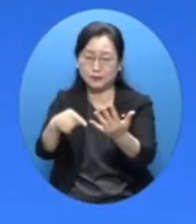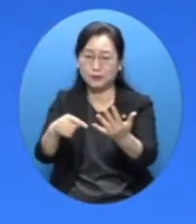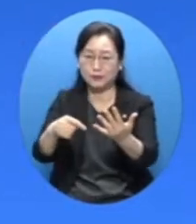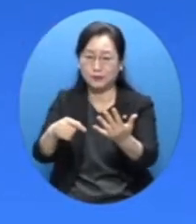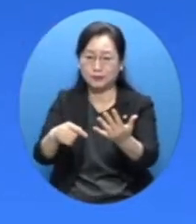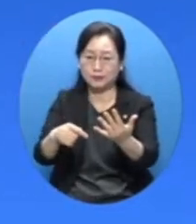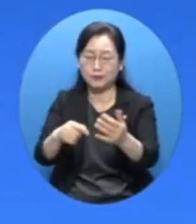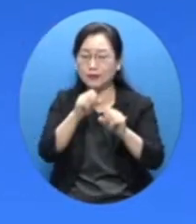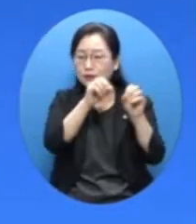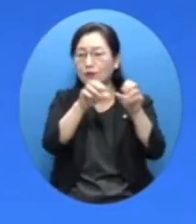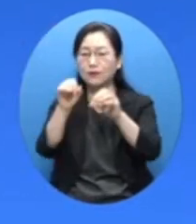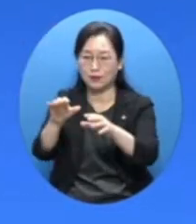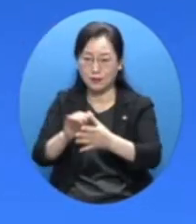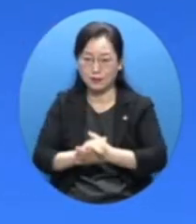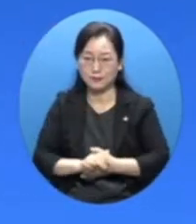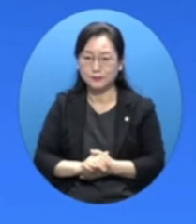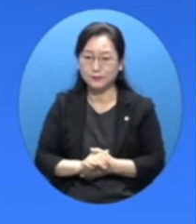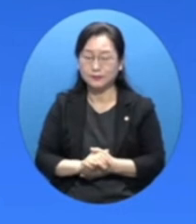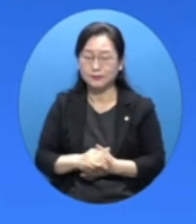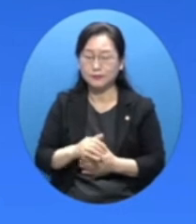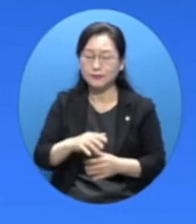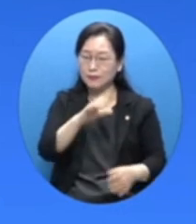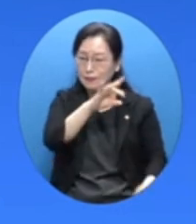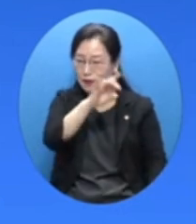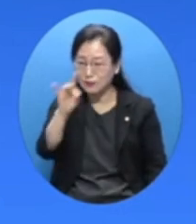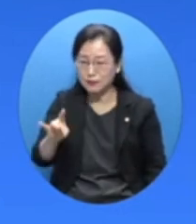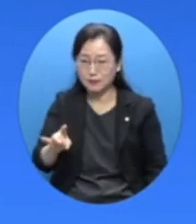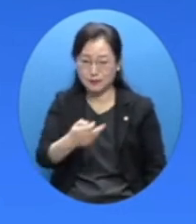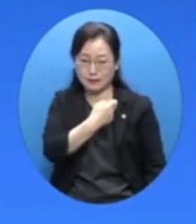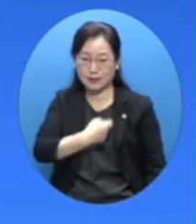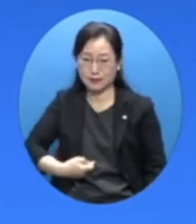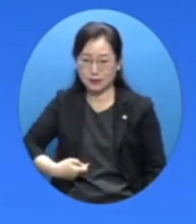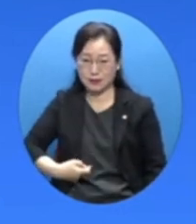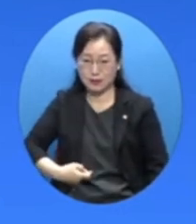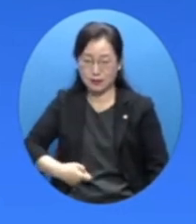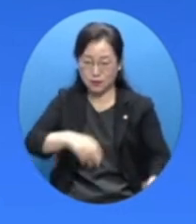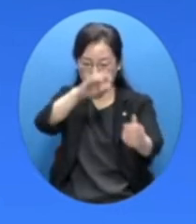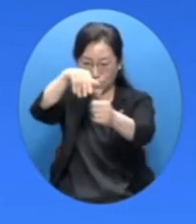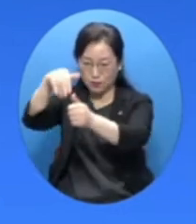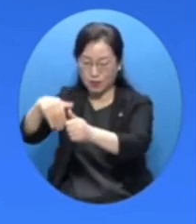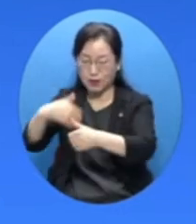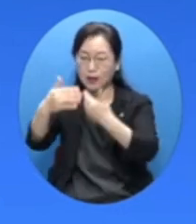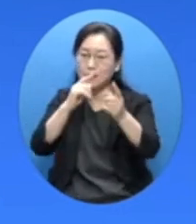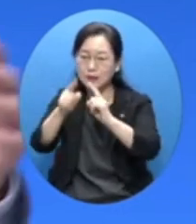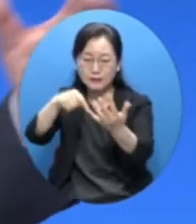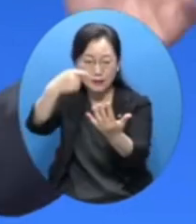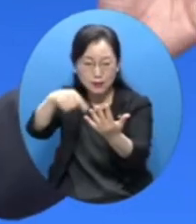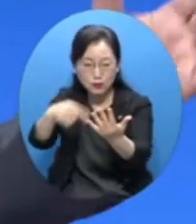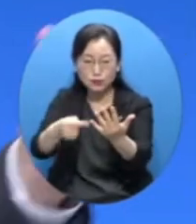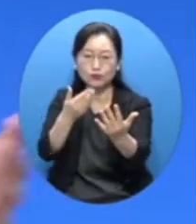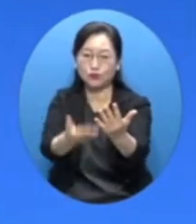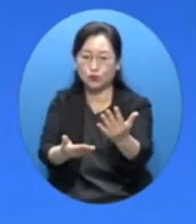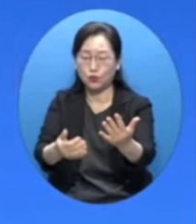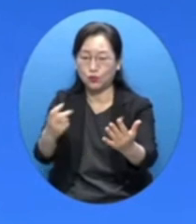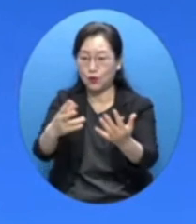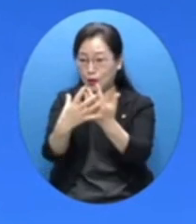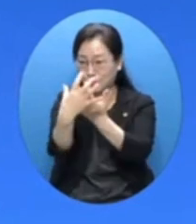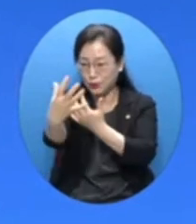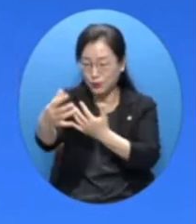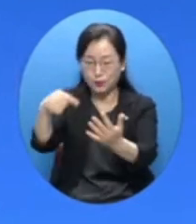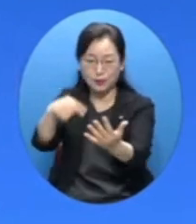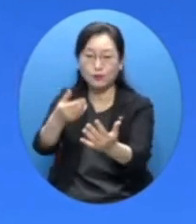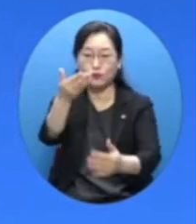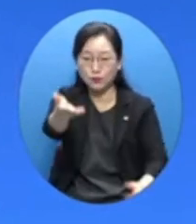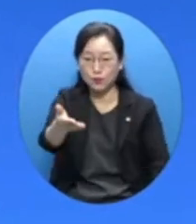가르치셨습니다 때때로 제자들에게 환자가면서 말씀을 가르치고 많은 무리 앞을 가르치소 하시고